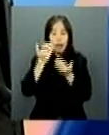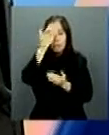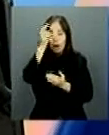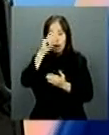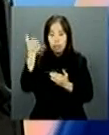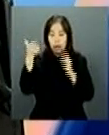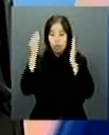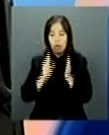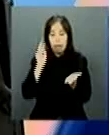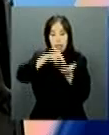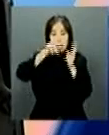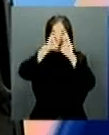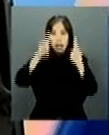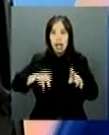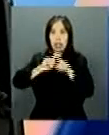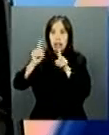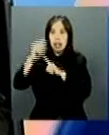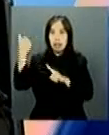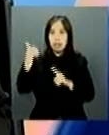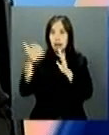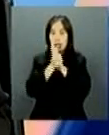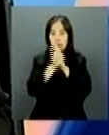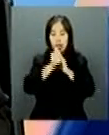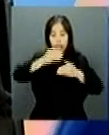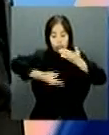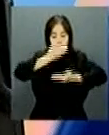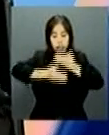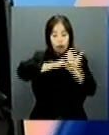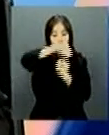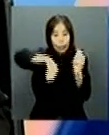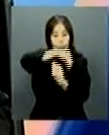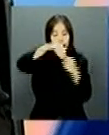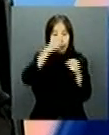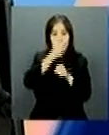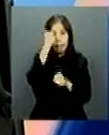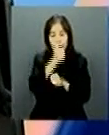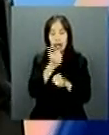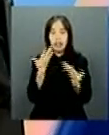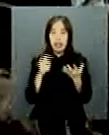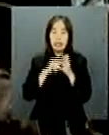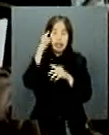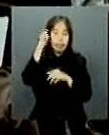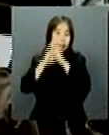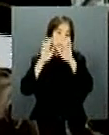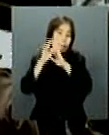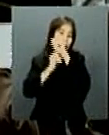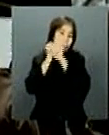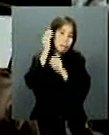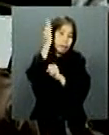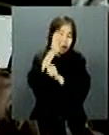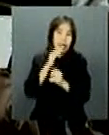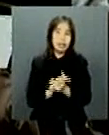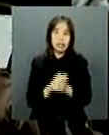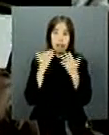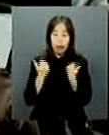ประกอบการบางรายมีศักยภาพสามารถฟื้นฟูกิจการจากผลกระทบจากน้ำท่วมได้ภายในต้นปีหน้าค่ะผู้อำนวยการสำนักงาน